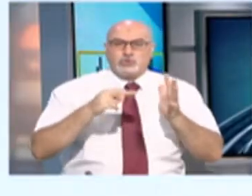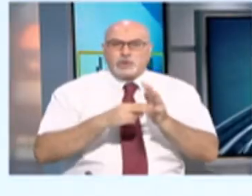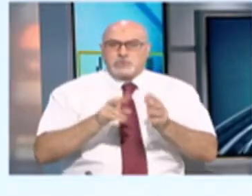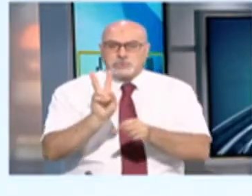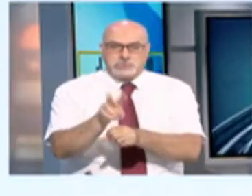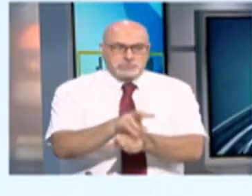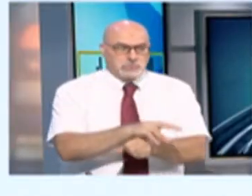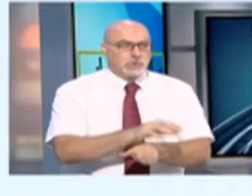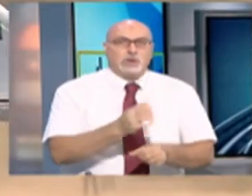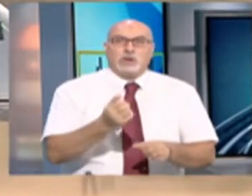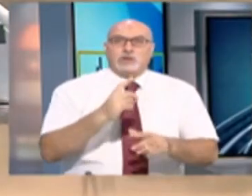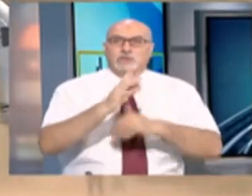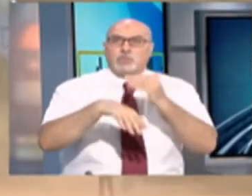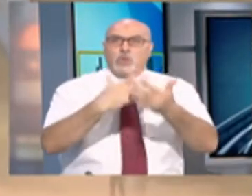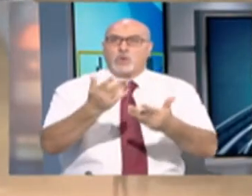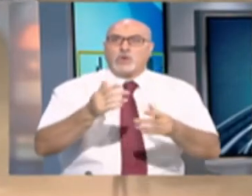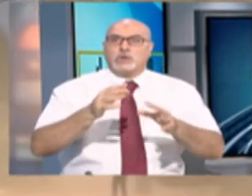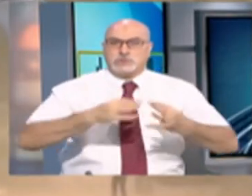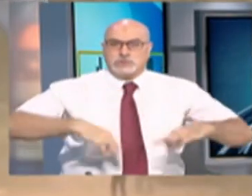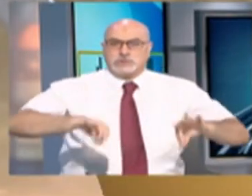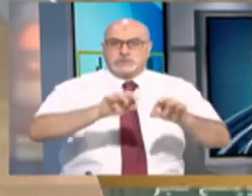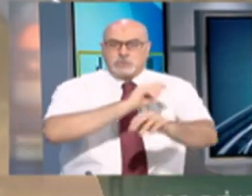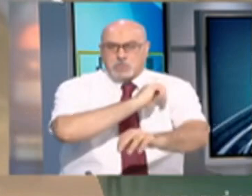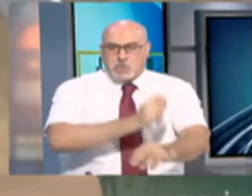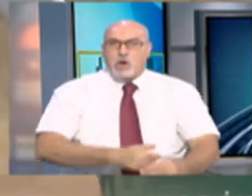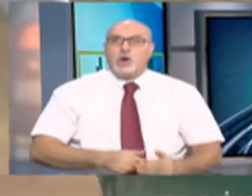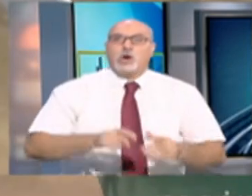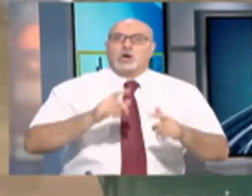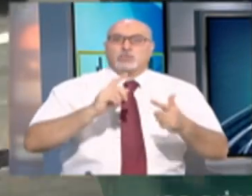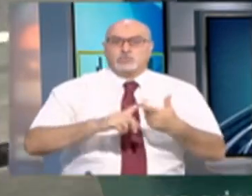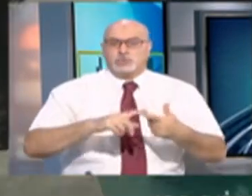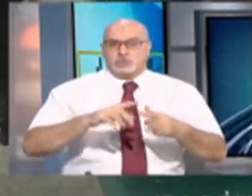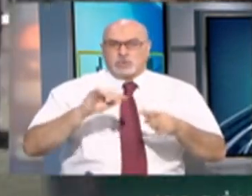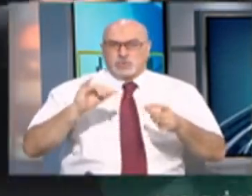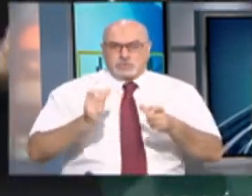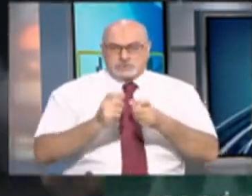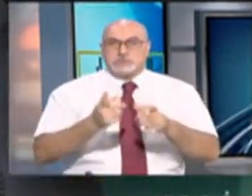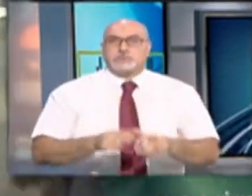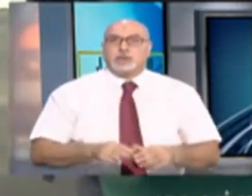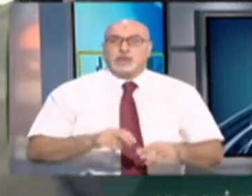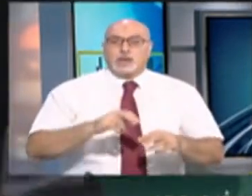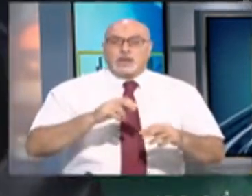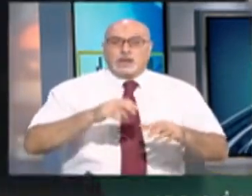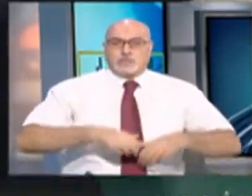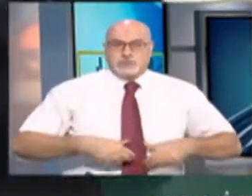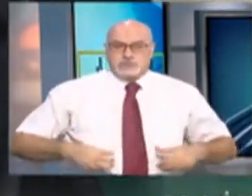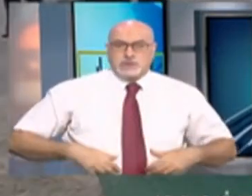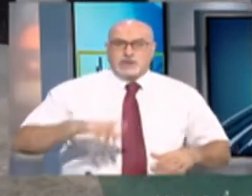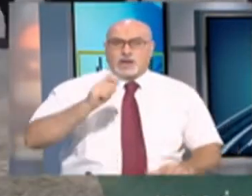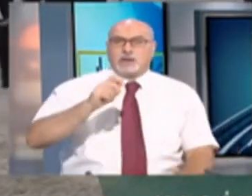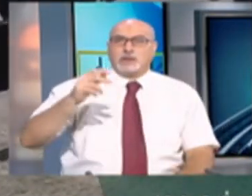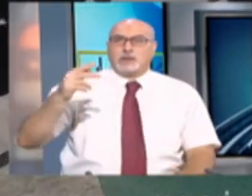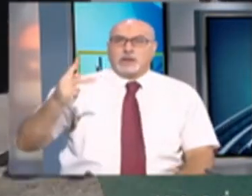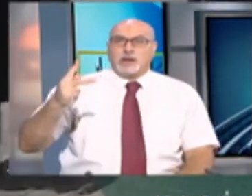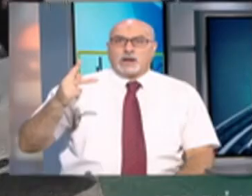من المشاريع التنموية والمنشآت الرياضية والمرافق الحيوية استهلها من بلدية عين الكرمة بدائرة